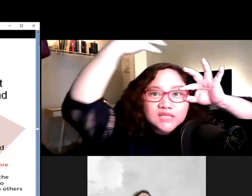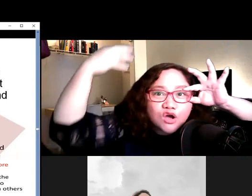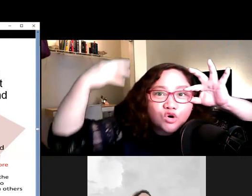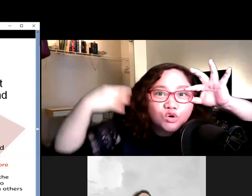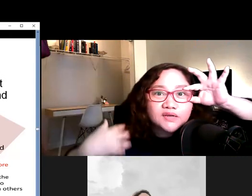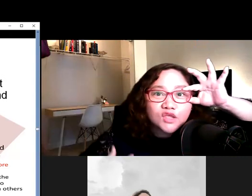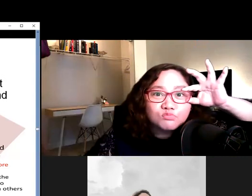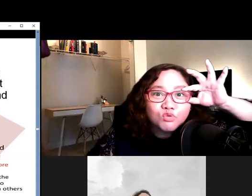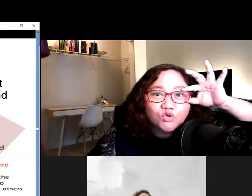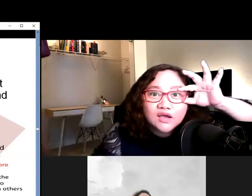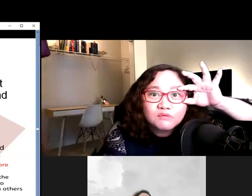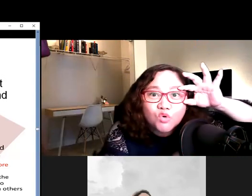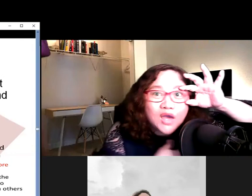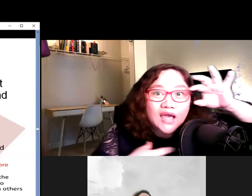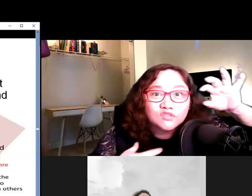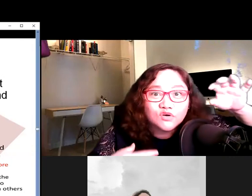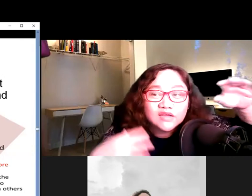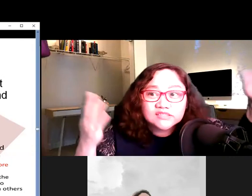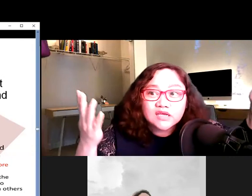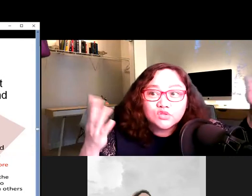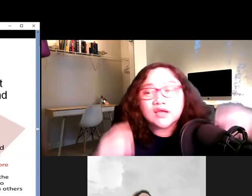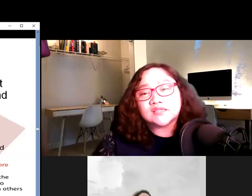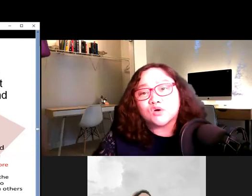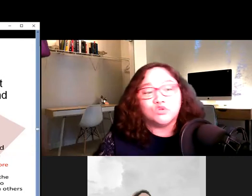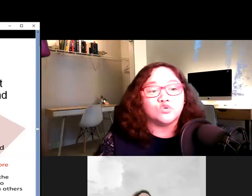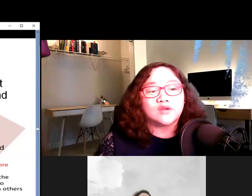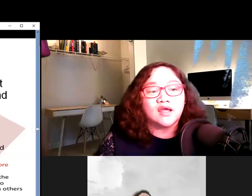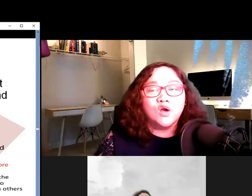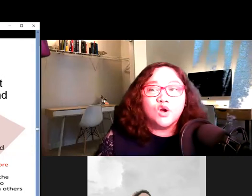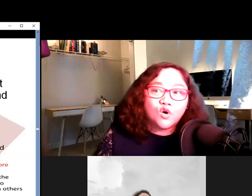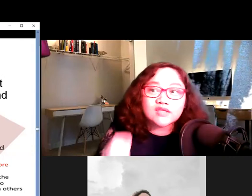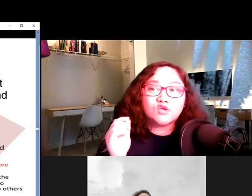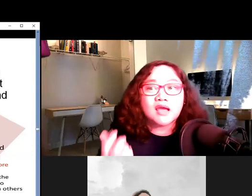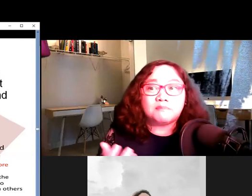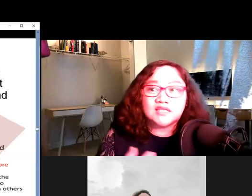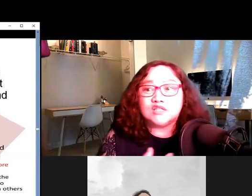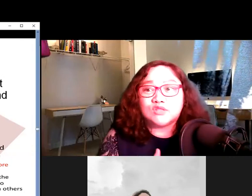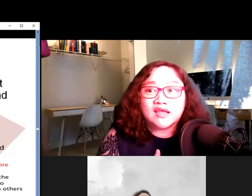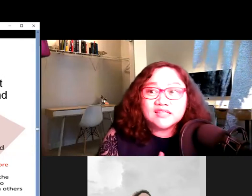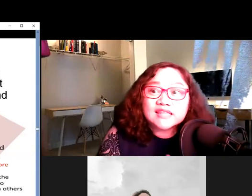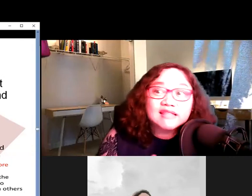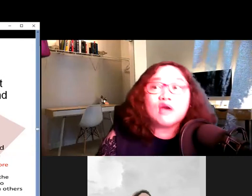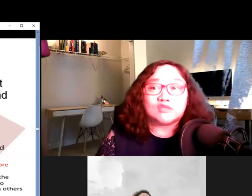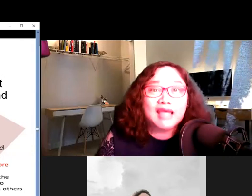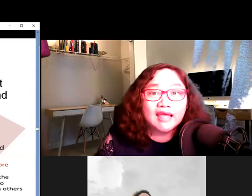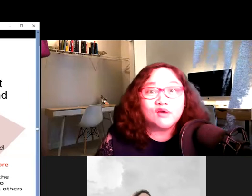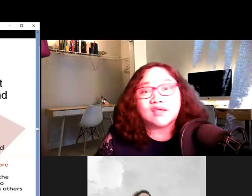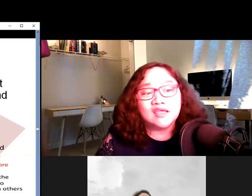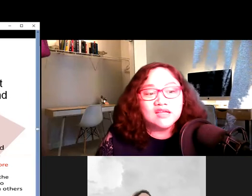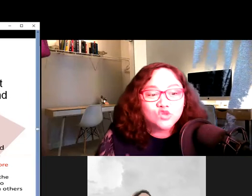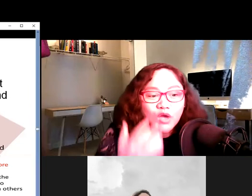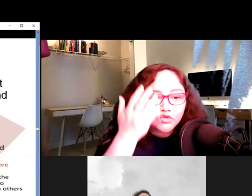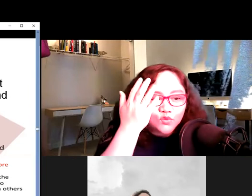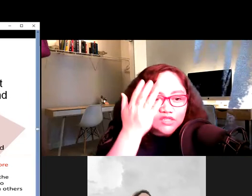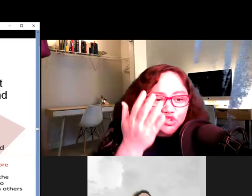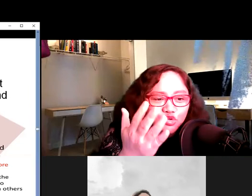tapos naka-cover na yung buo niyang mukha, no? Kasi ganun ang kanyang kultura. O kaya yung mga apelyido na natatakot ka. Okay?